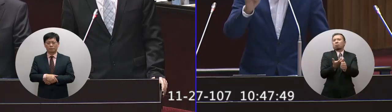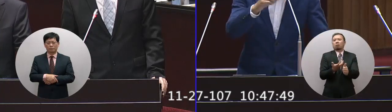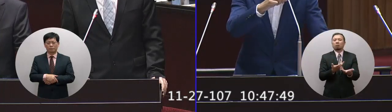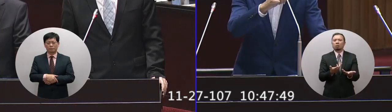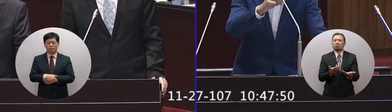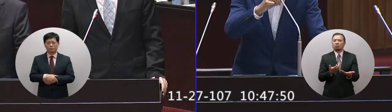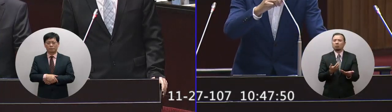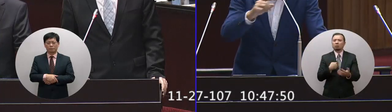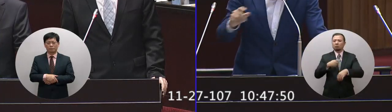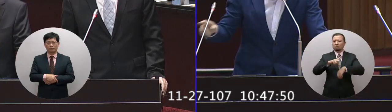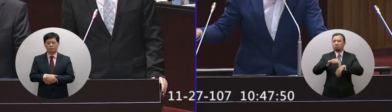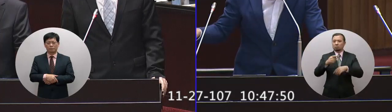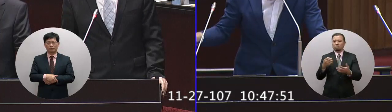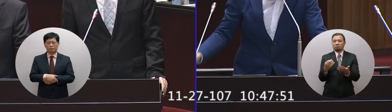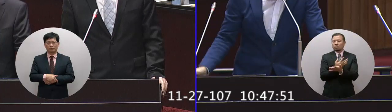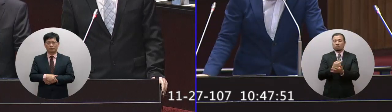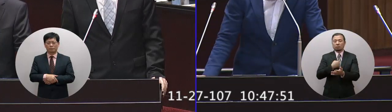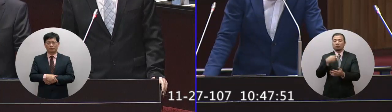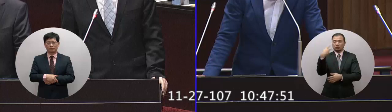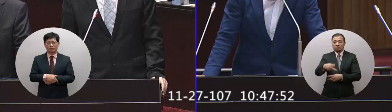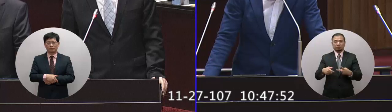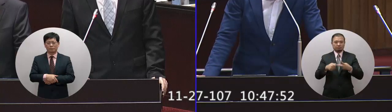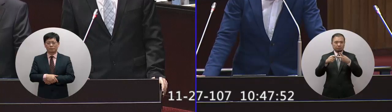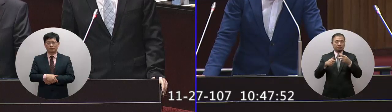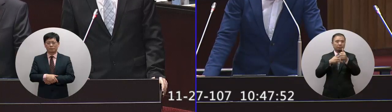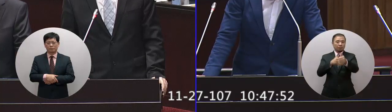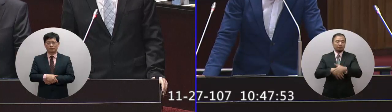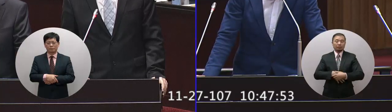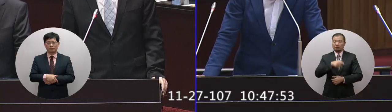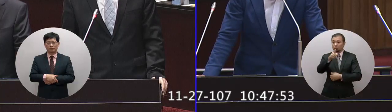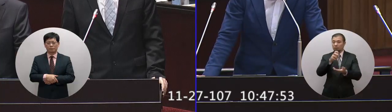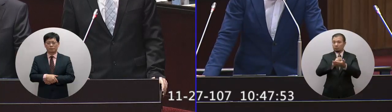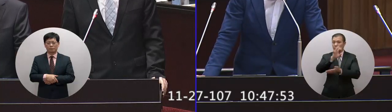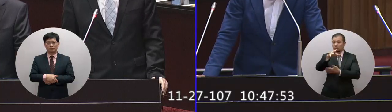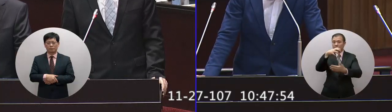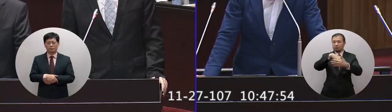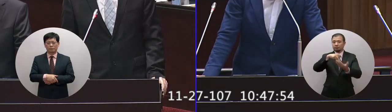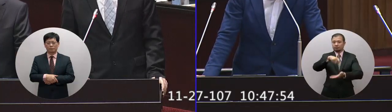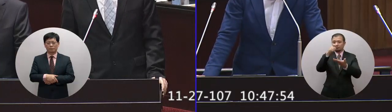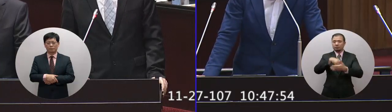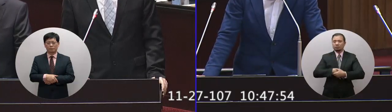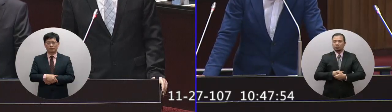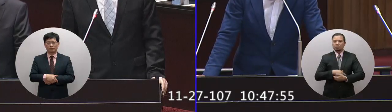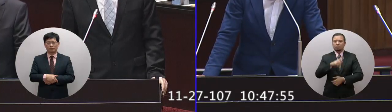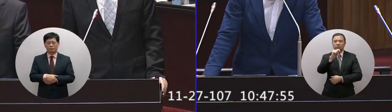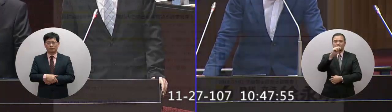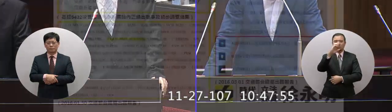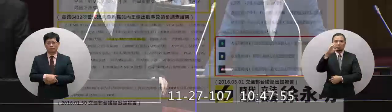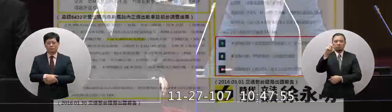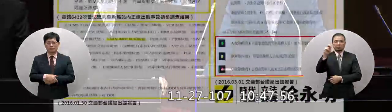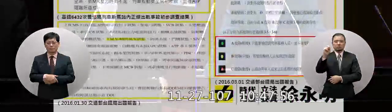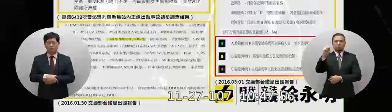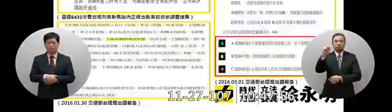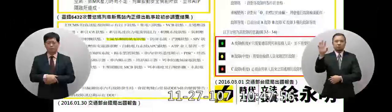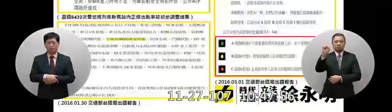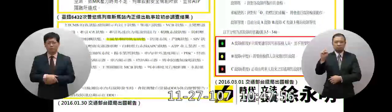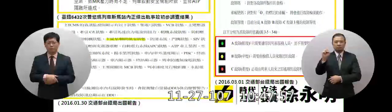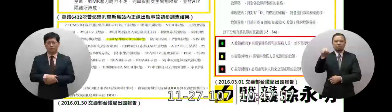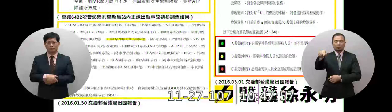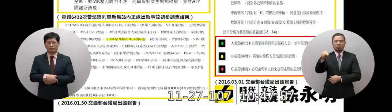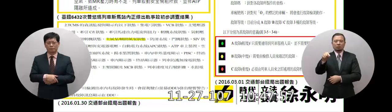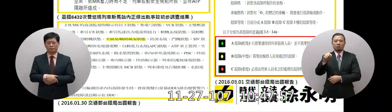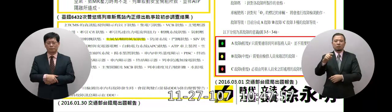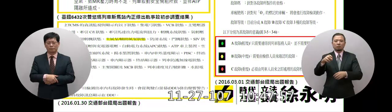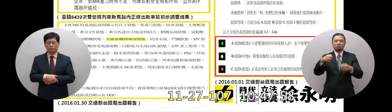关系，我再直接问这个，那你的报告里面你也讲。TCMS 这个故障耗灯的问